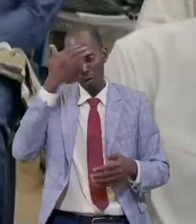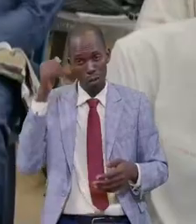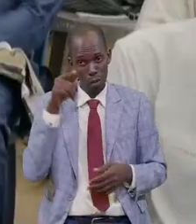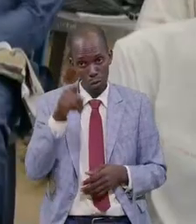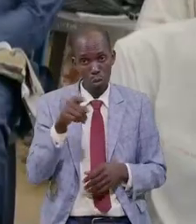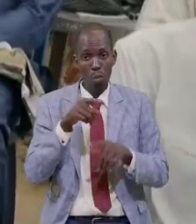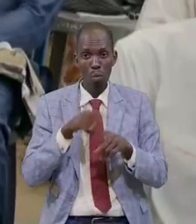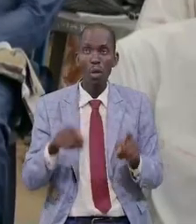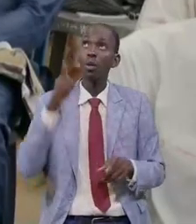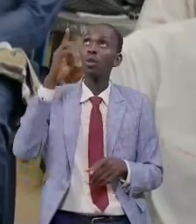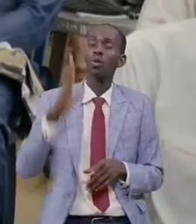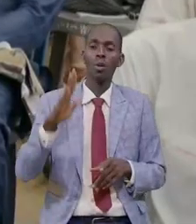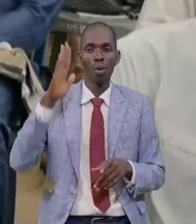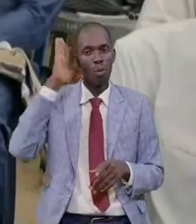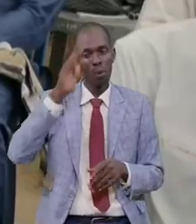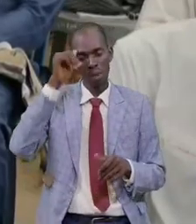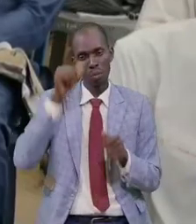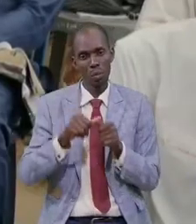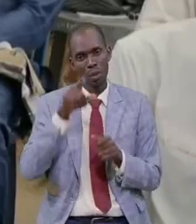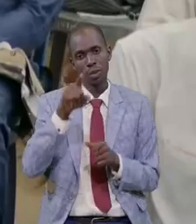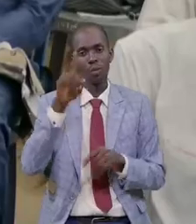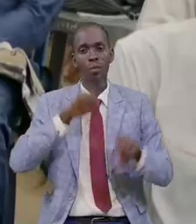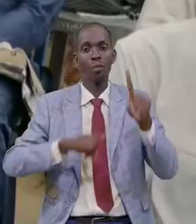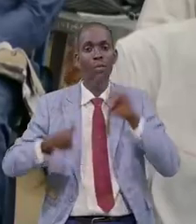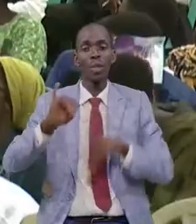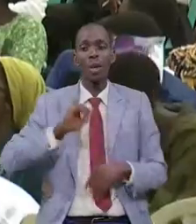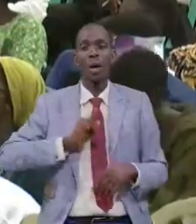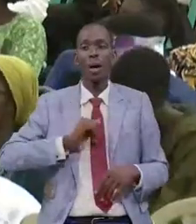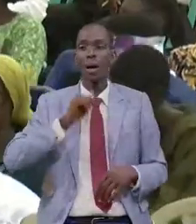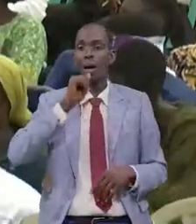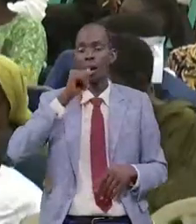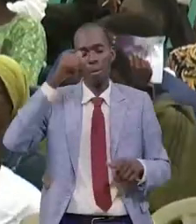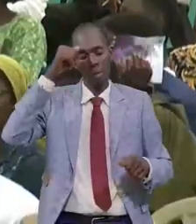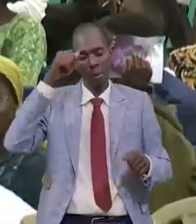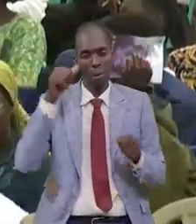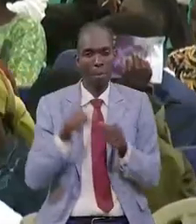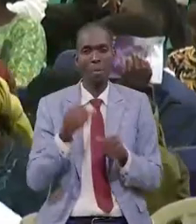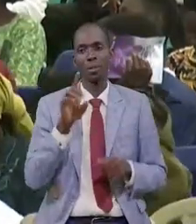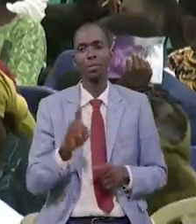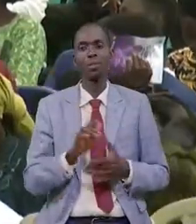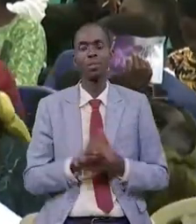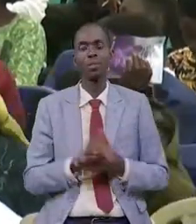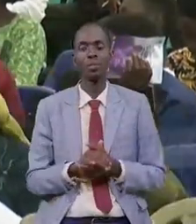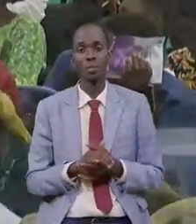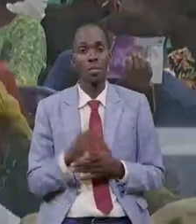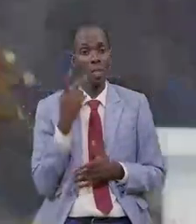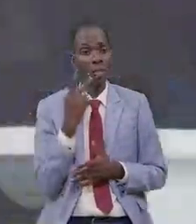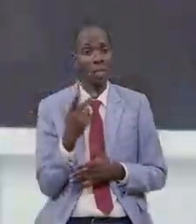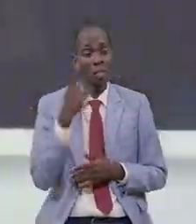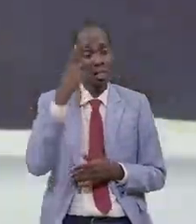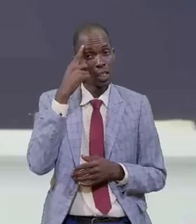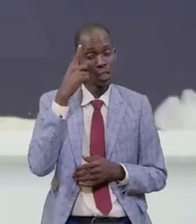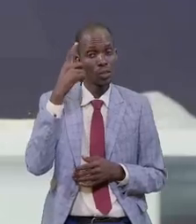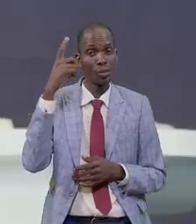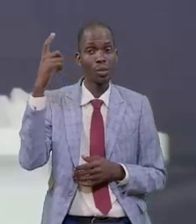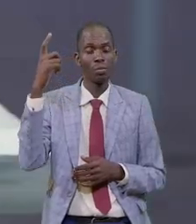toi Dieu se souvient de moi Dieu se souvient de moi maintenant le